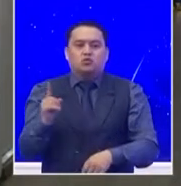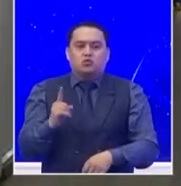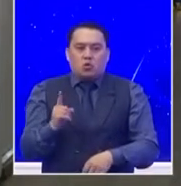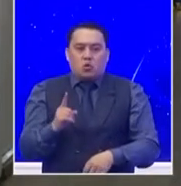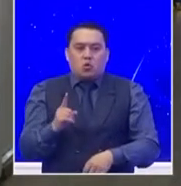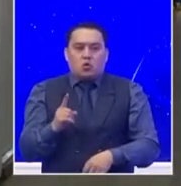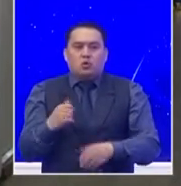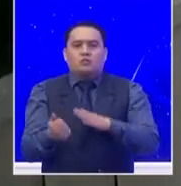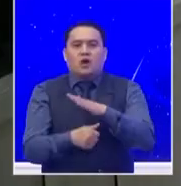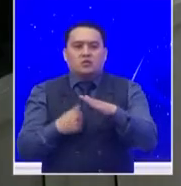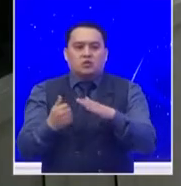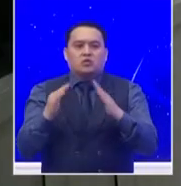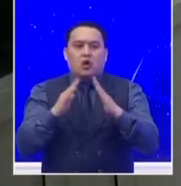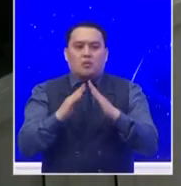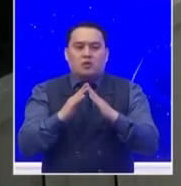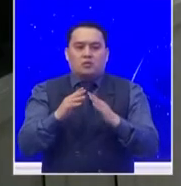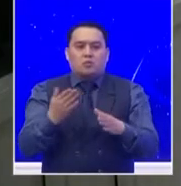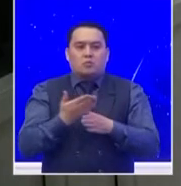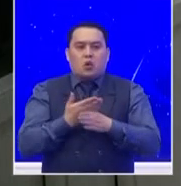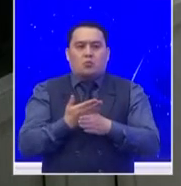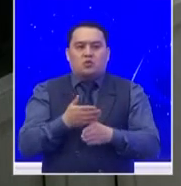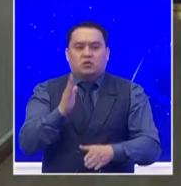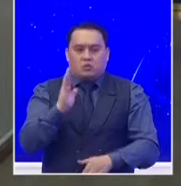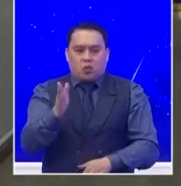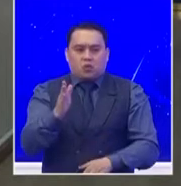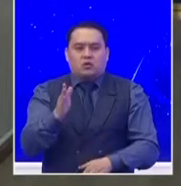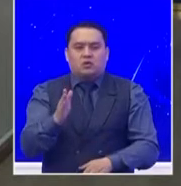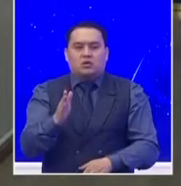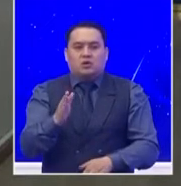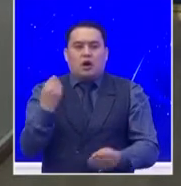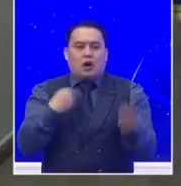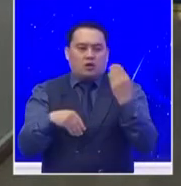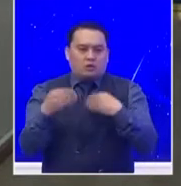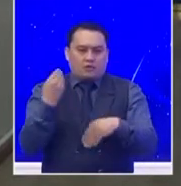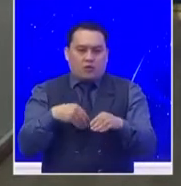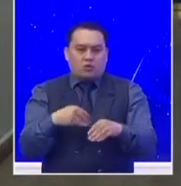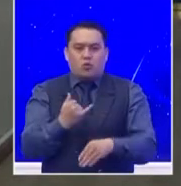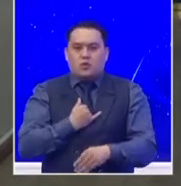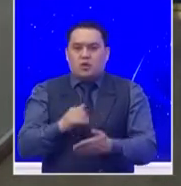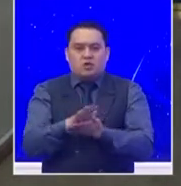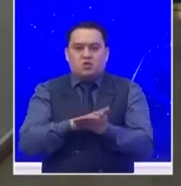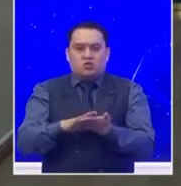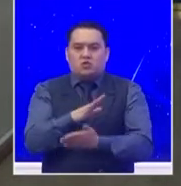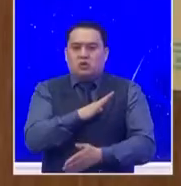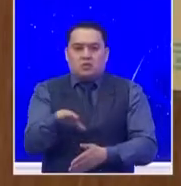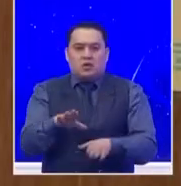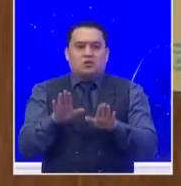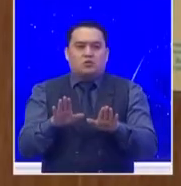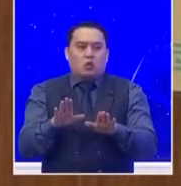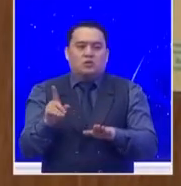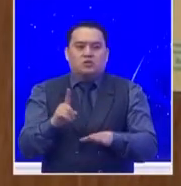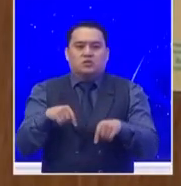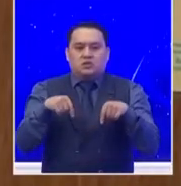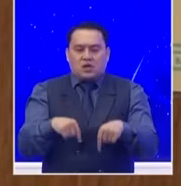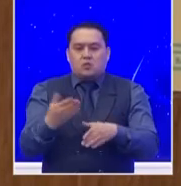я не скиталась по домам. Здесь мне помощь, ну, стали меня одевать, обувать, у меня ничего не было, кроме халата. Потом мне